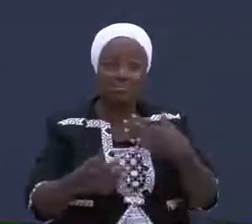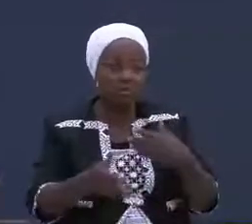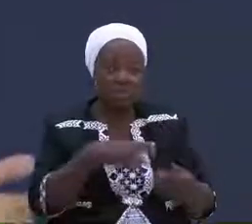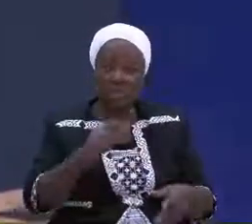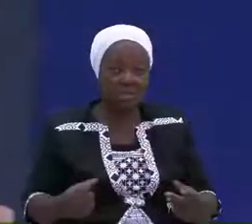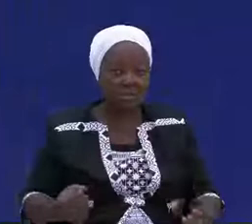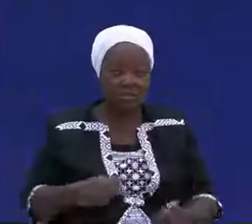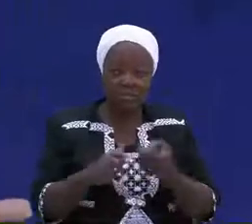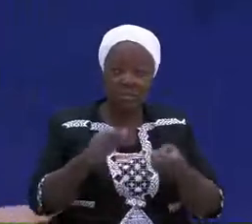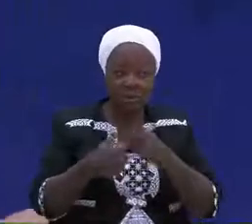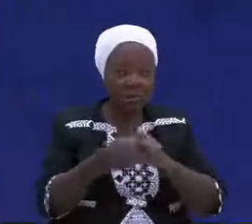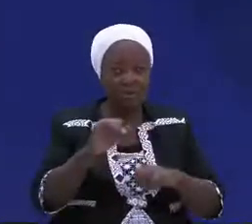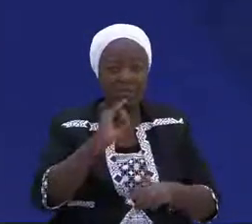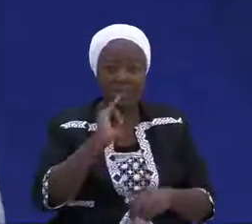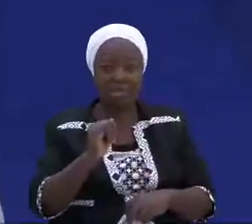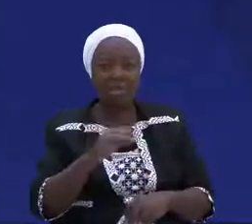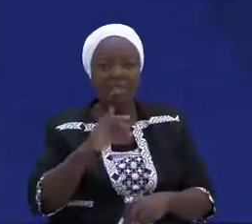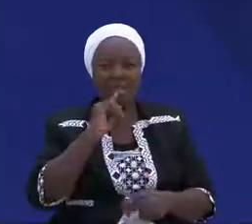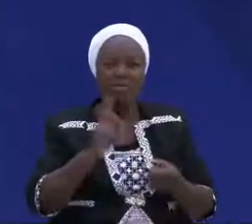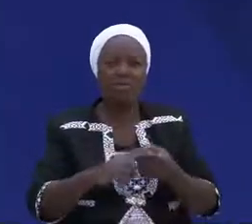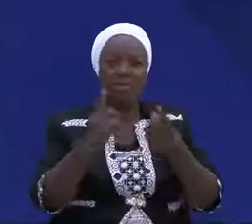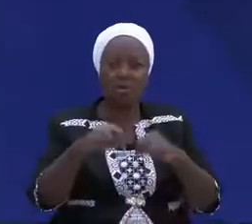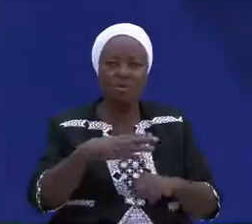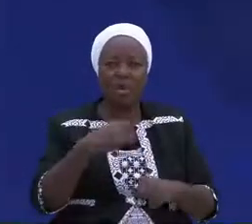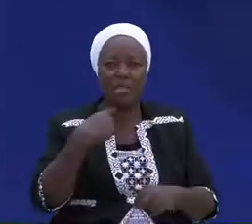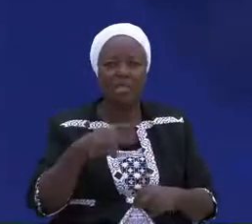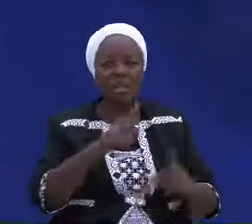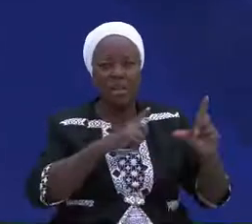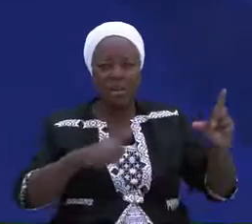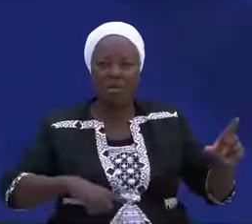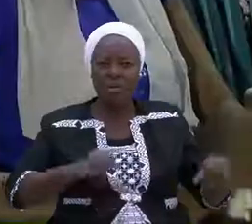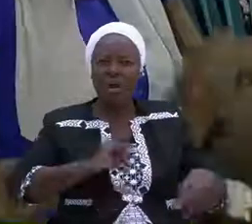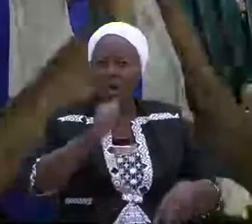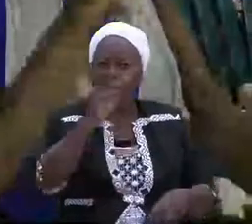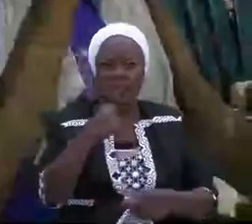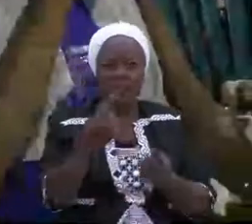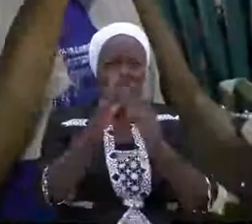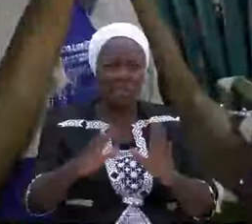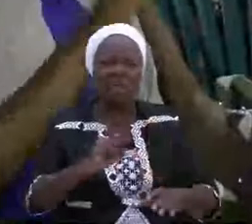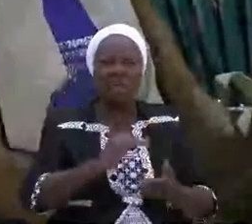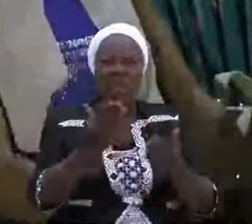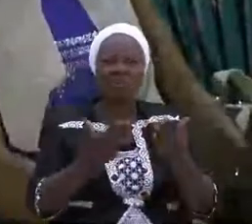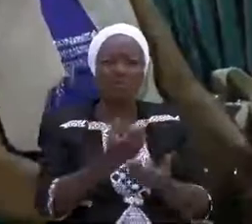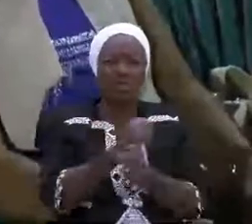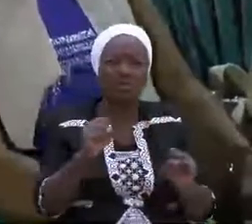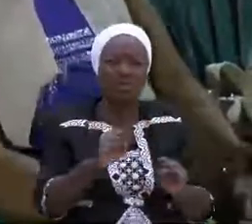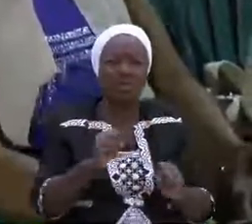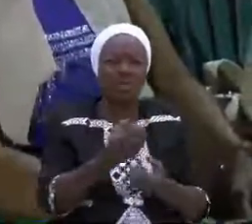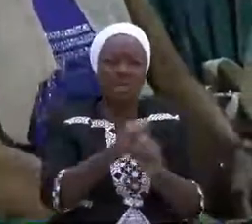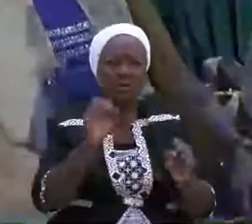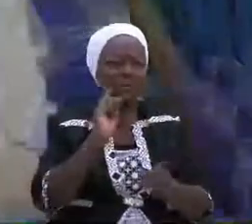miracle, quel que soit le défi, c'est de venir et dire, Seigneur, je suis un pécheur, je veux le salut. Le salut